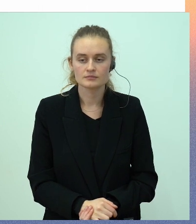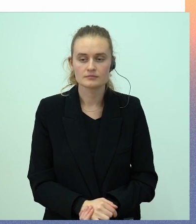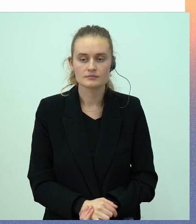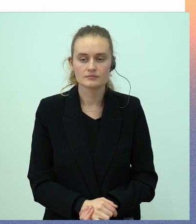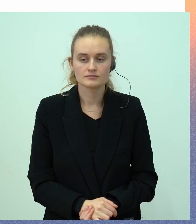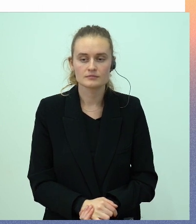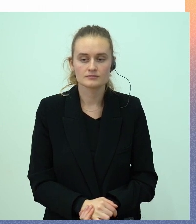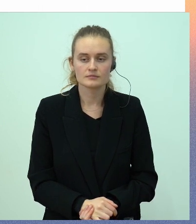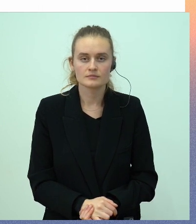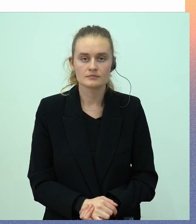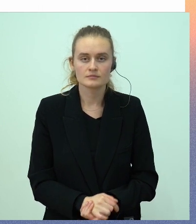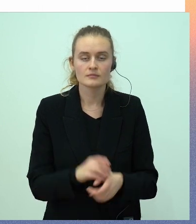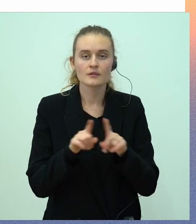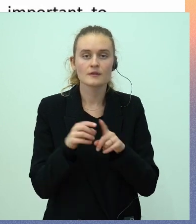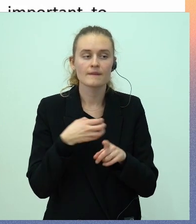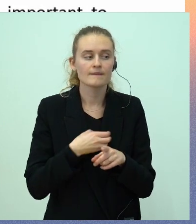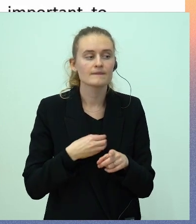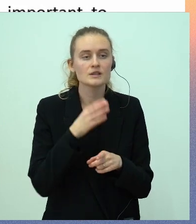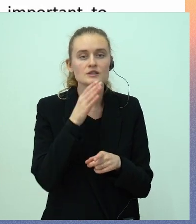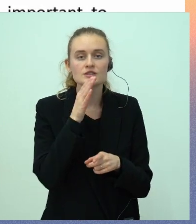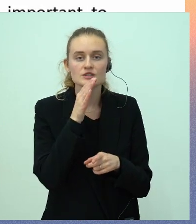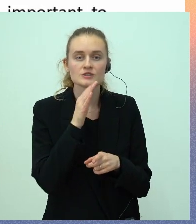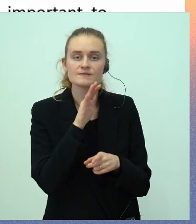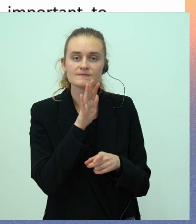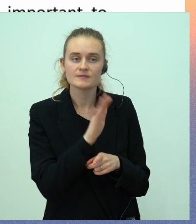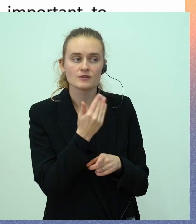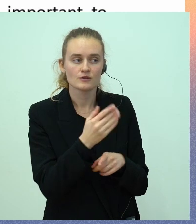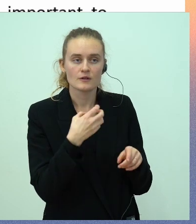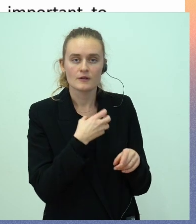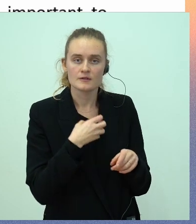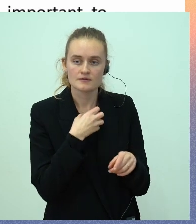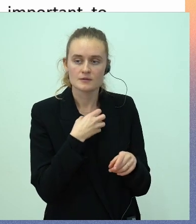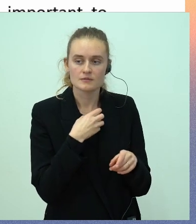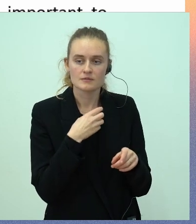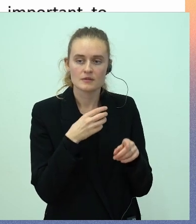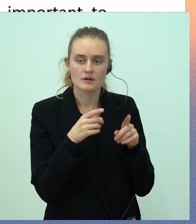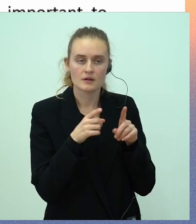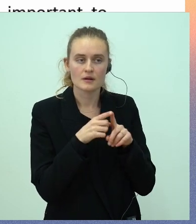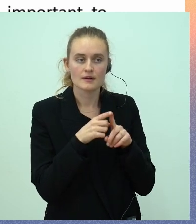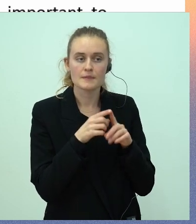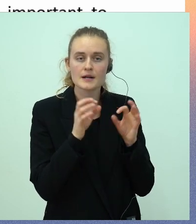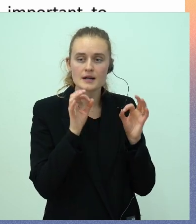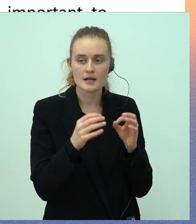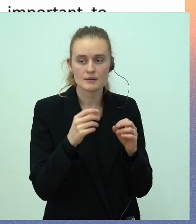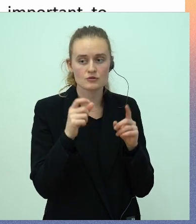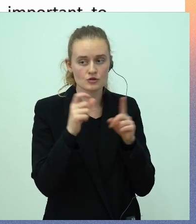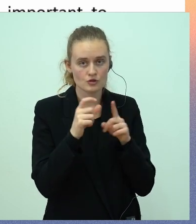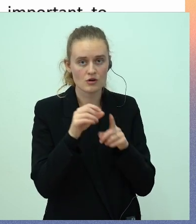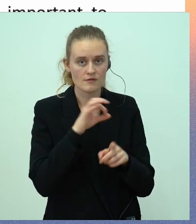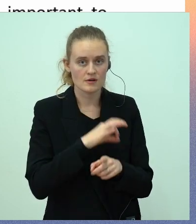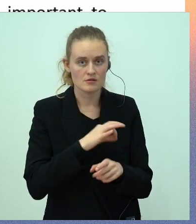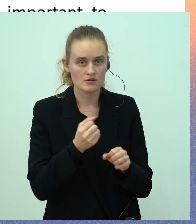Taip pat labai svarbi yra antisemitizmo apibrėžtis. Priimkite teisingą antisemitizmo apibrėžtį.